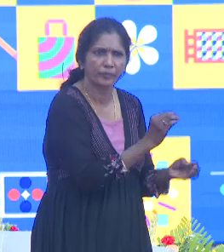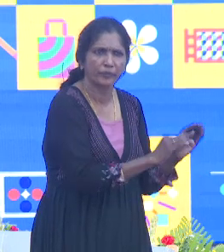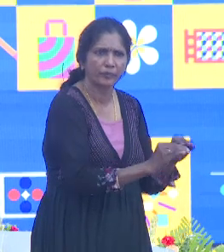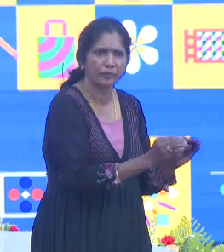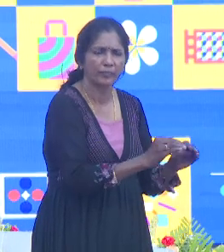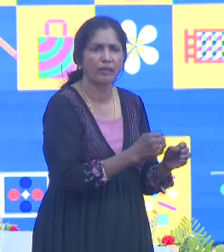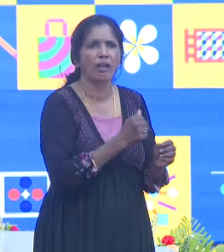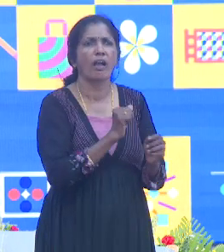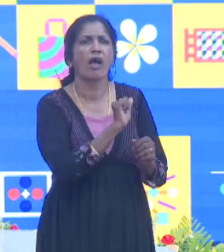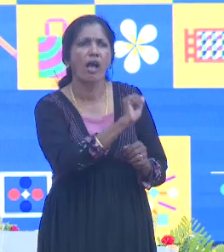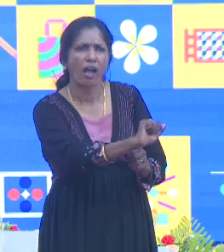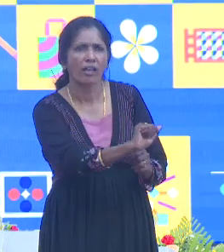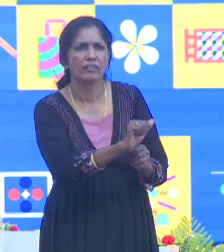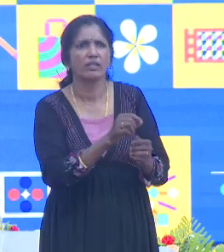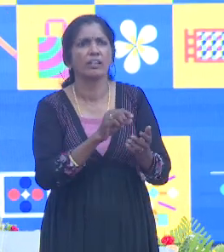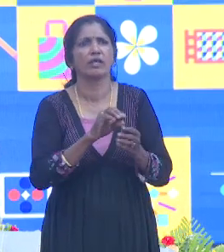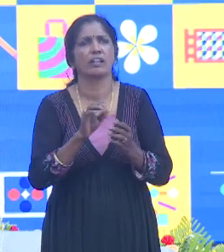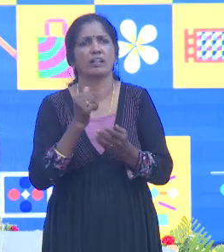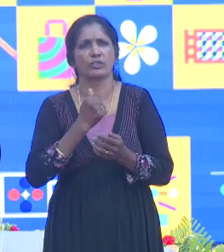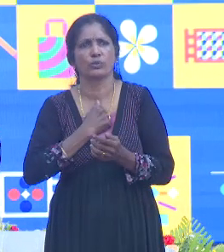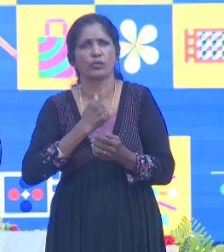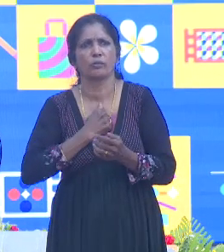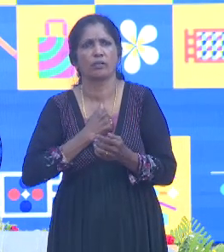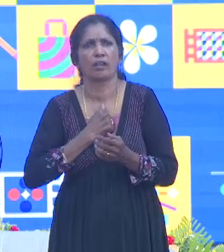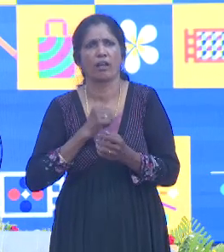അതിൻ്റെ ഉടമകളാക്കി മാറ്റുന്നതിന് വേണ്ടുന്ന